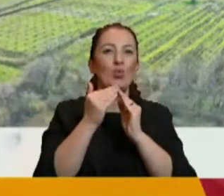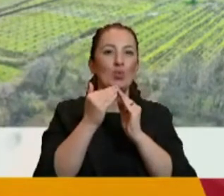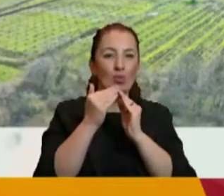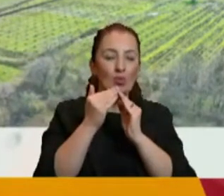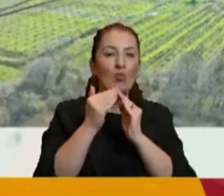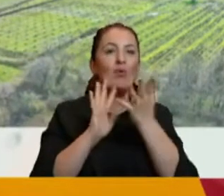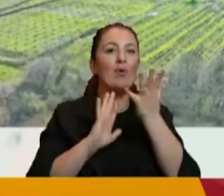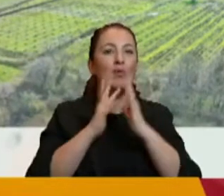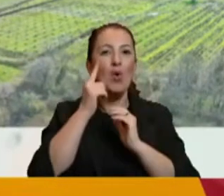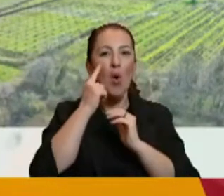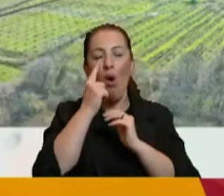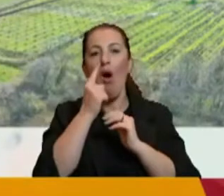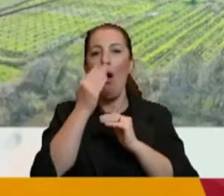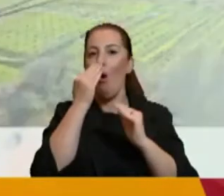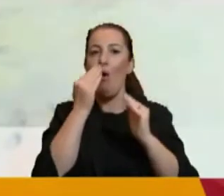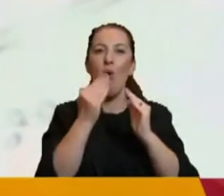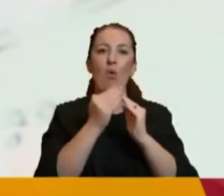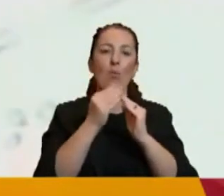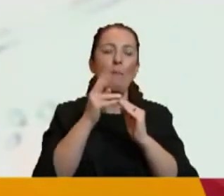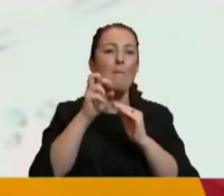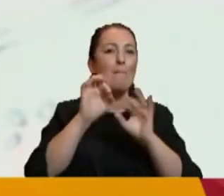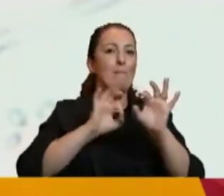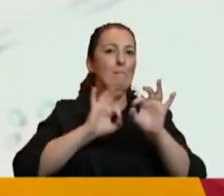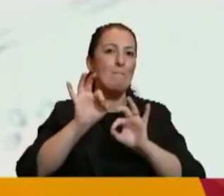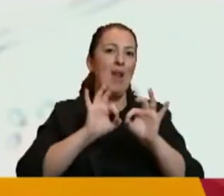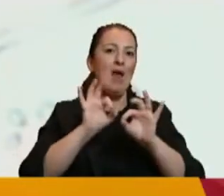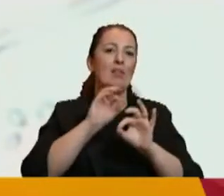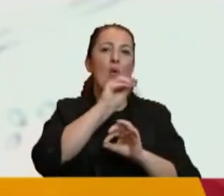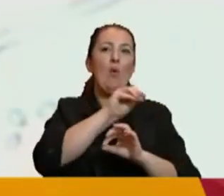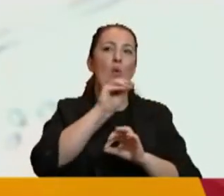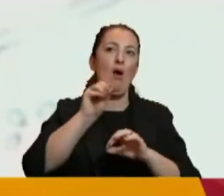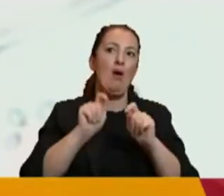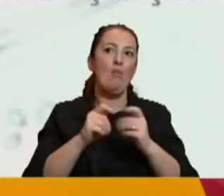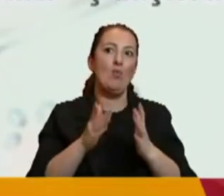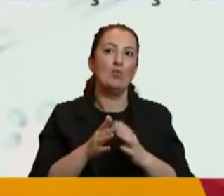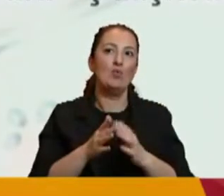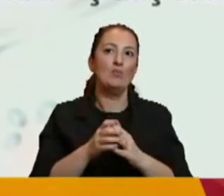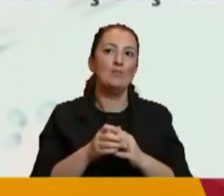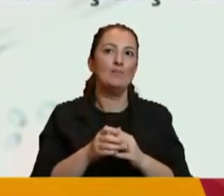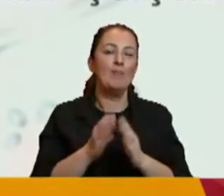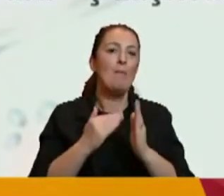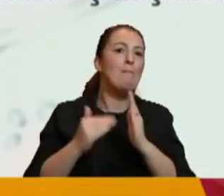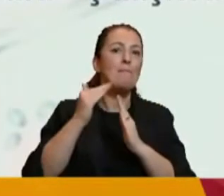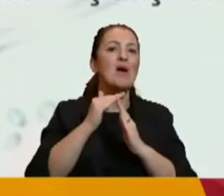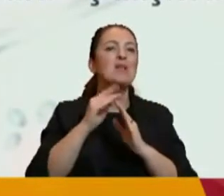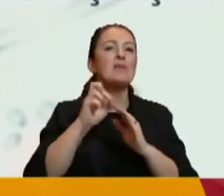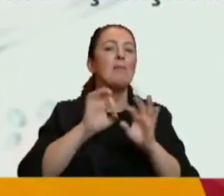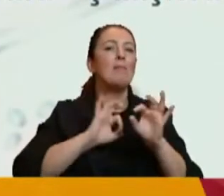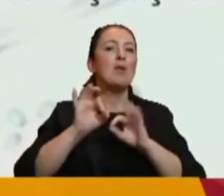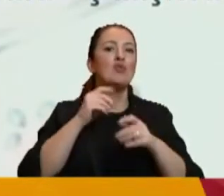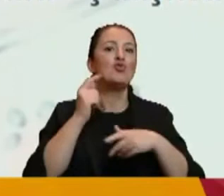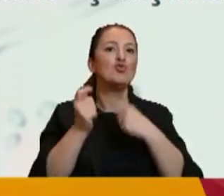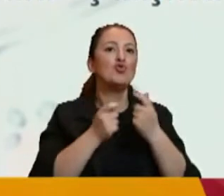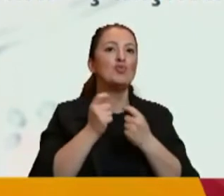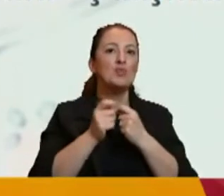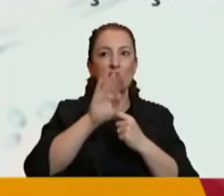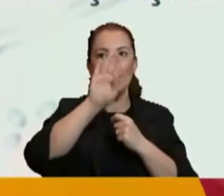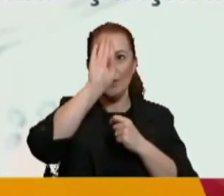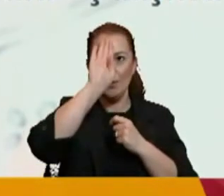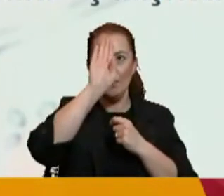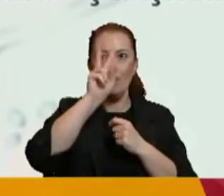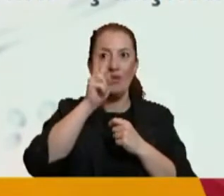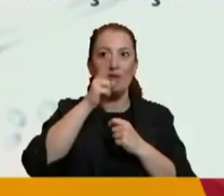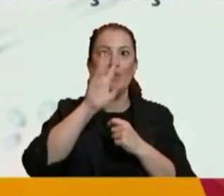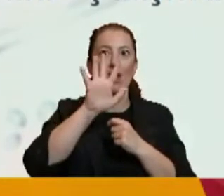belli bir şeyi olan planlı bir şekilde yapıyoruz Master plan çalışmalarımız İstanbul'un